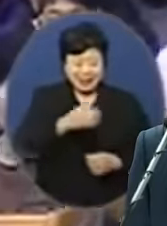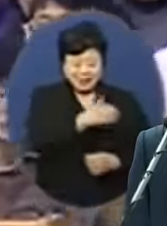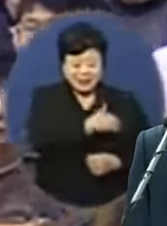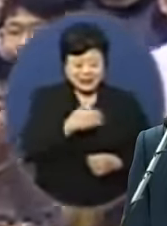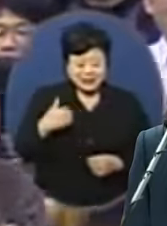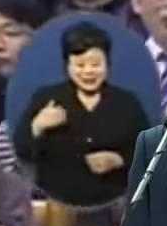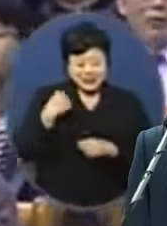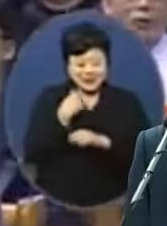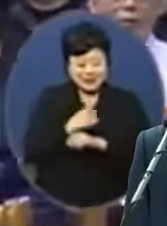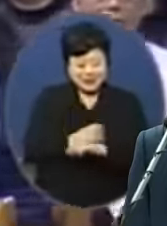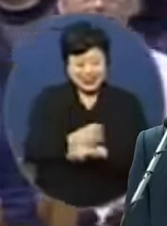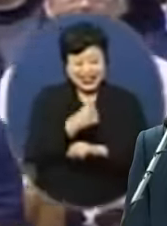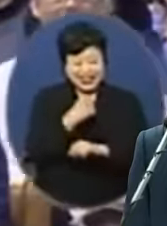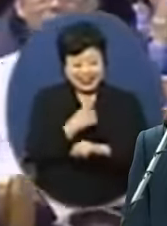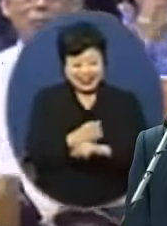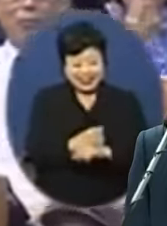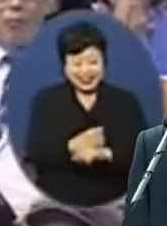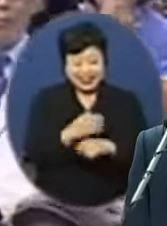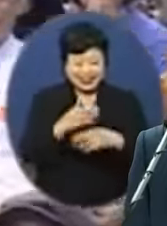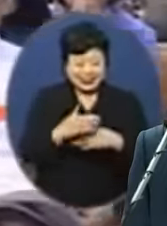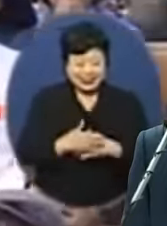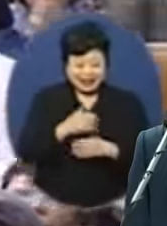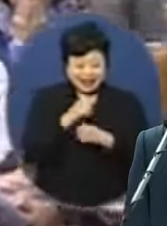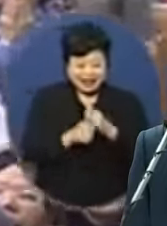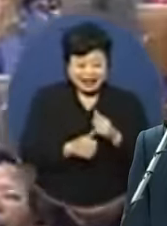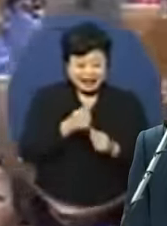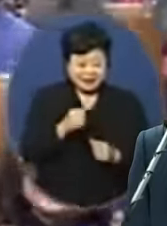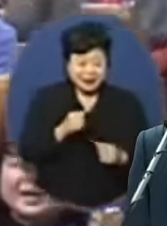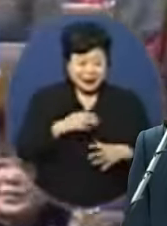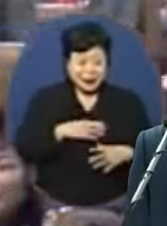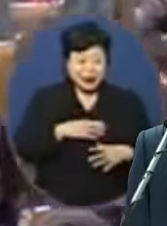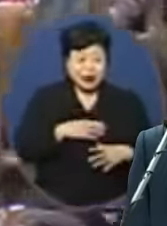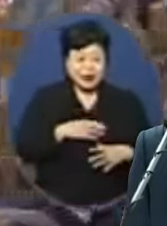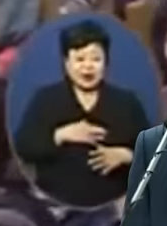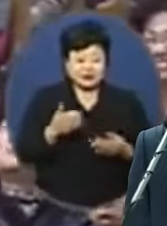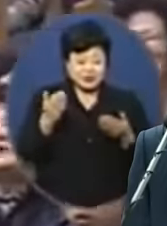만족합니다. 하나님의 놀라운 역사가